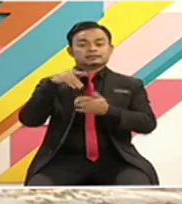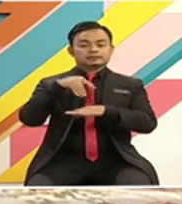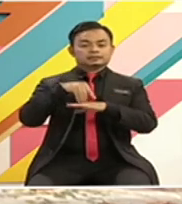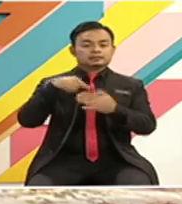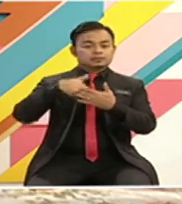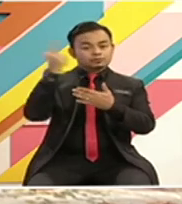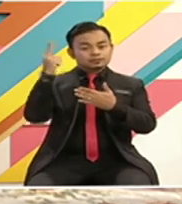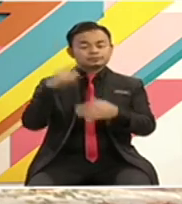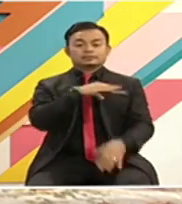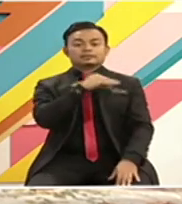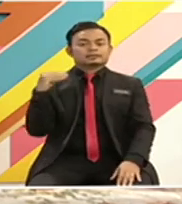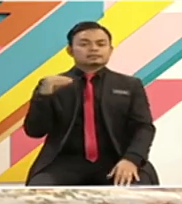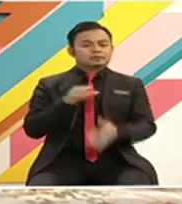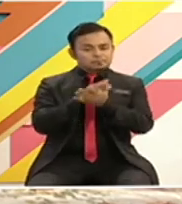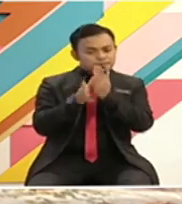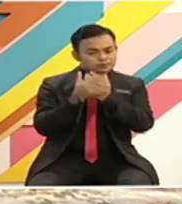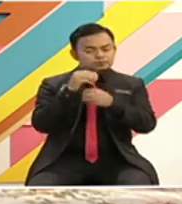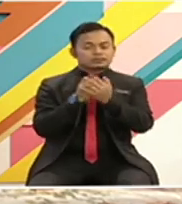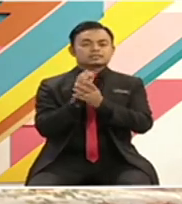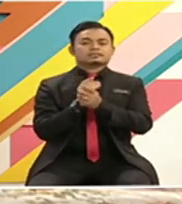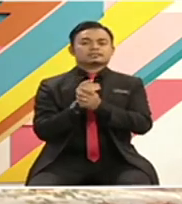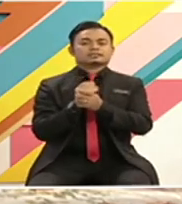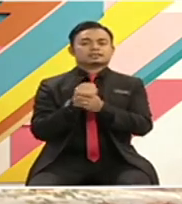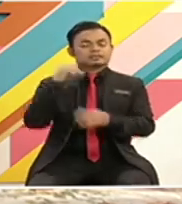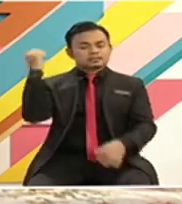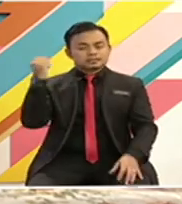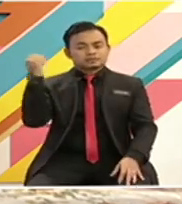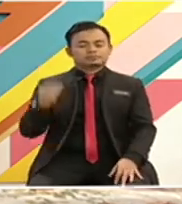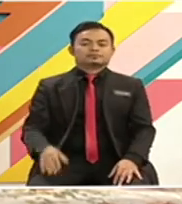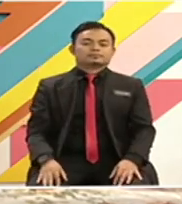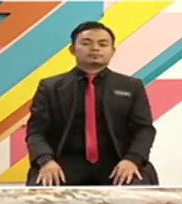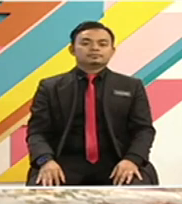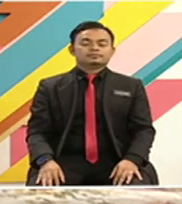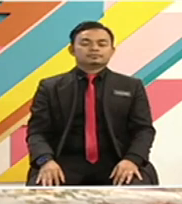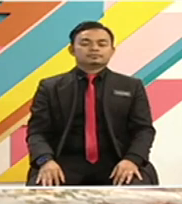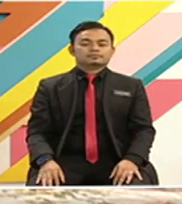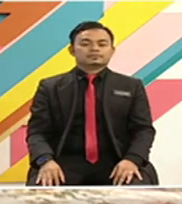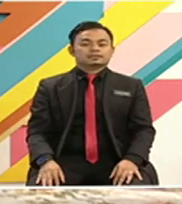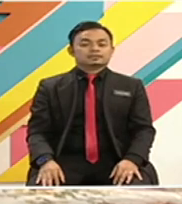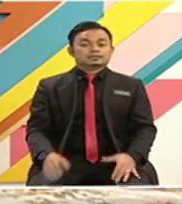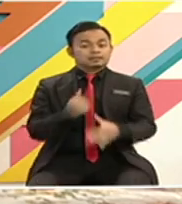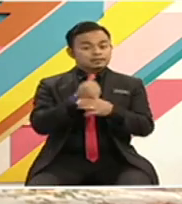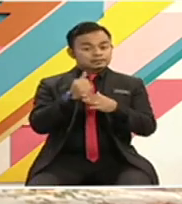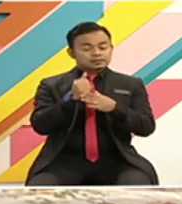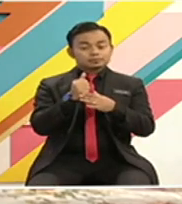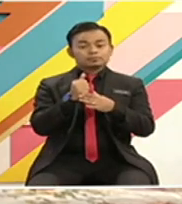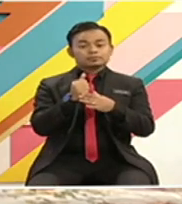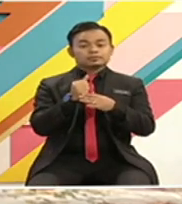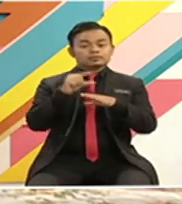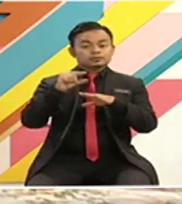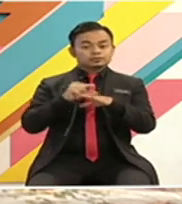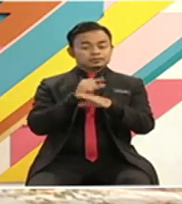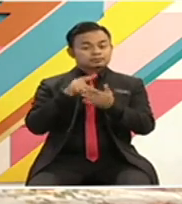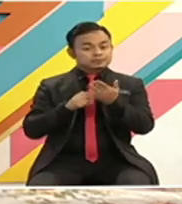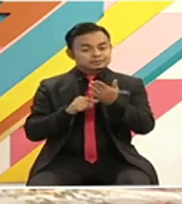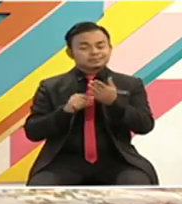tiada sungguh singky atau Edward berkata yang anda sinilah pakai Jal pembasmi kuman Oke toritorial